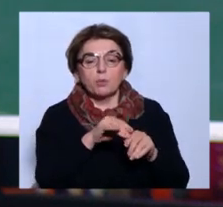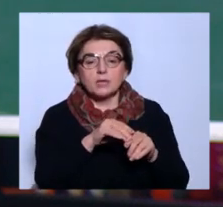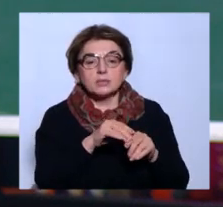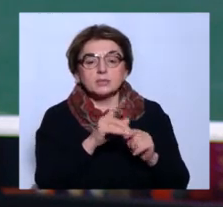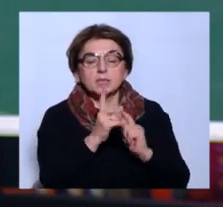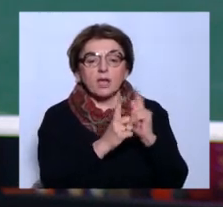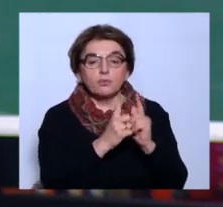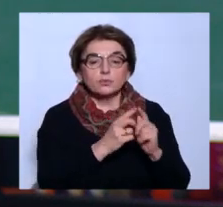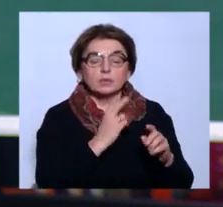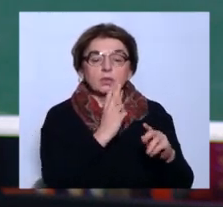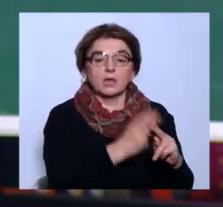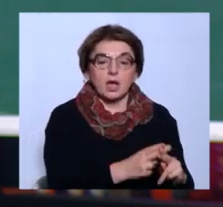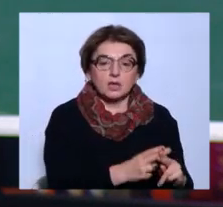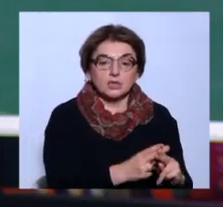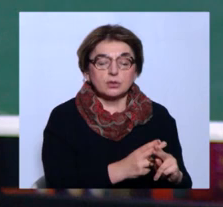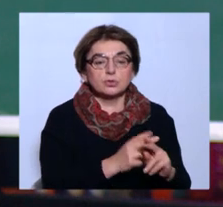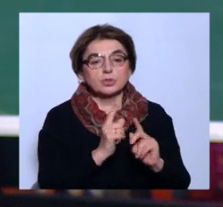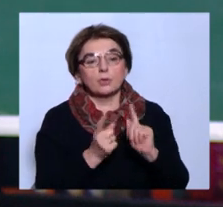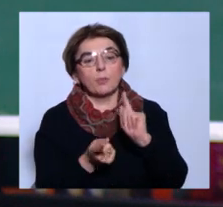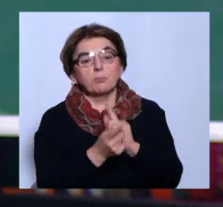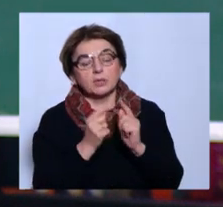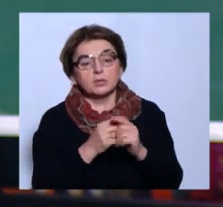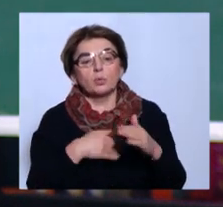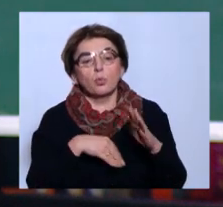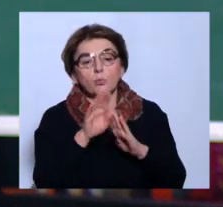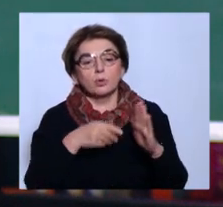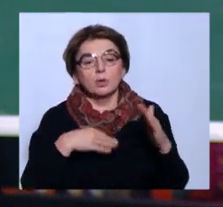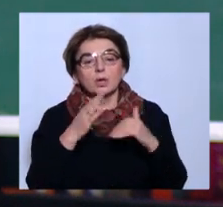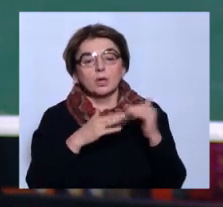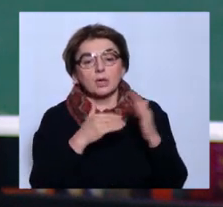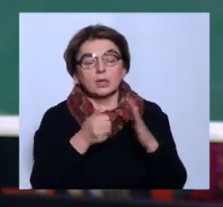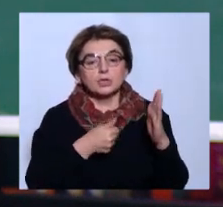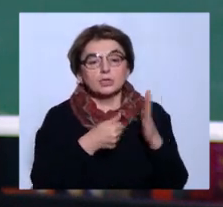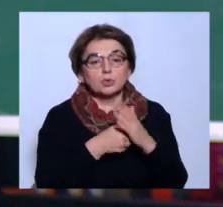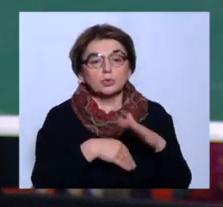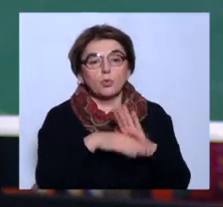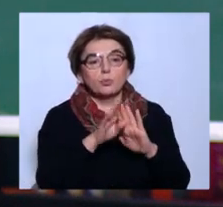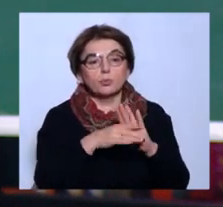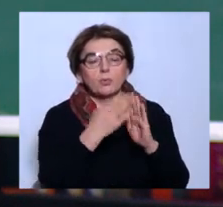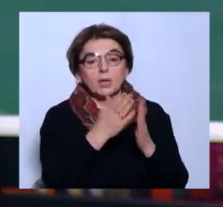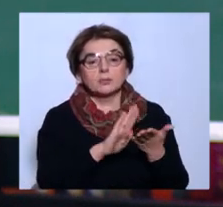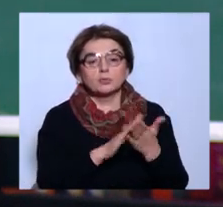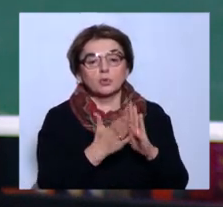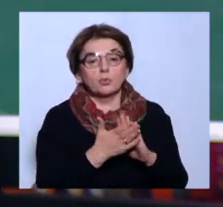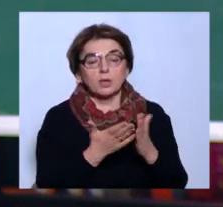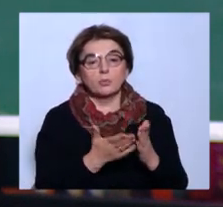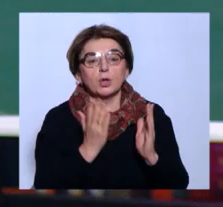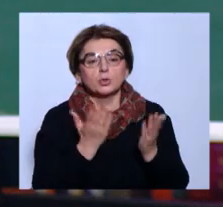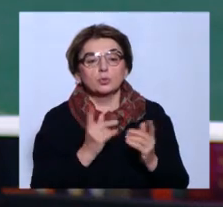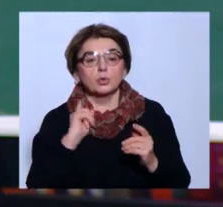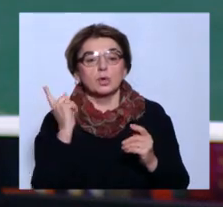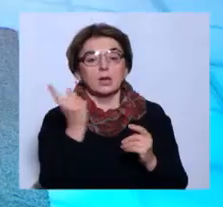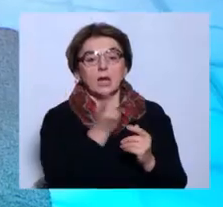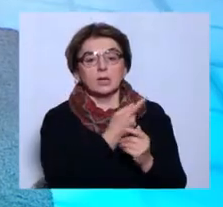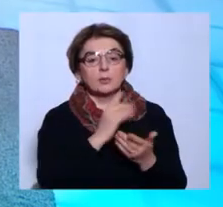და შეიძლება, ესე ვთქვათ, პირიქით ხელი შეუწყოს რაღაცა მათ მდგომარეობას, თუ გარემო